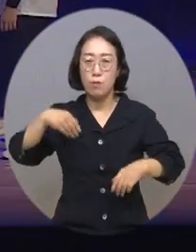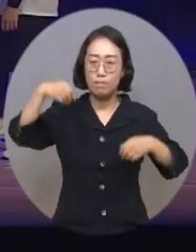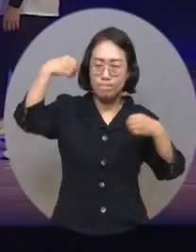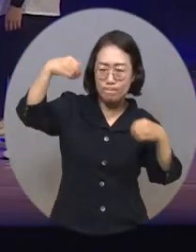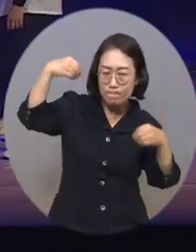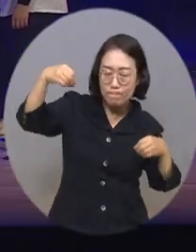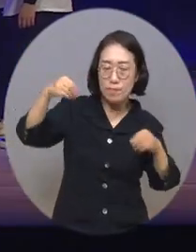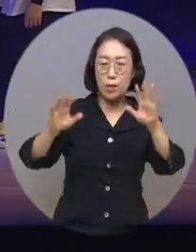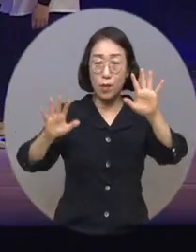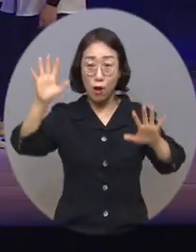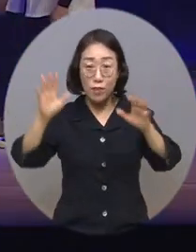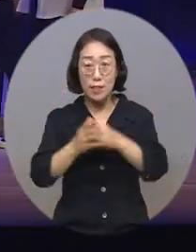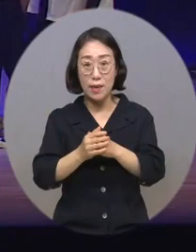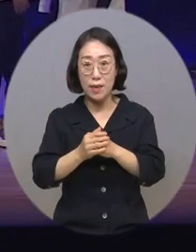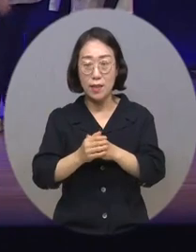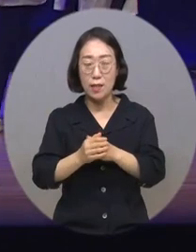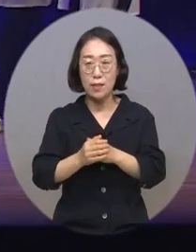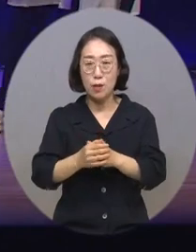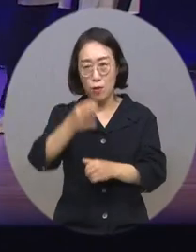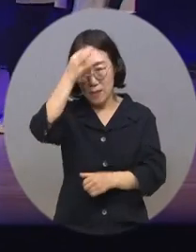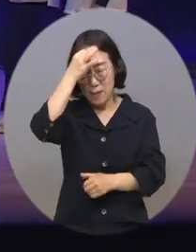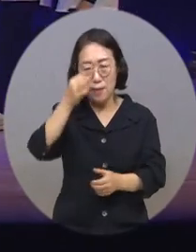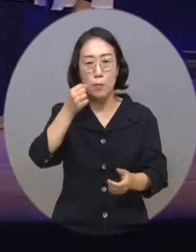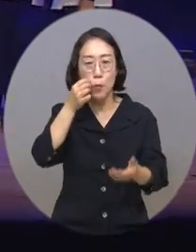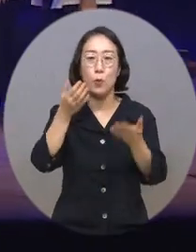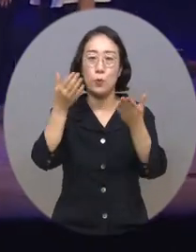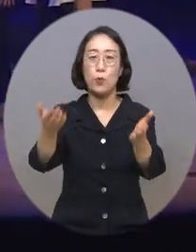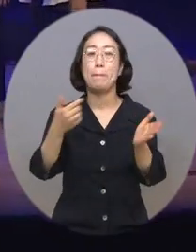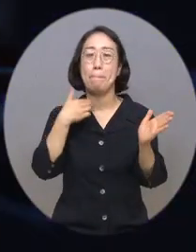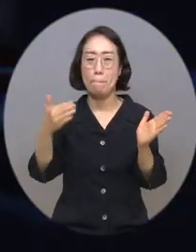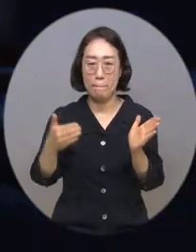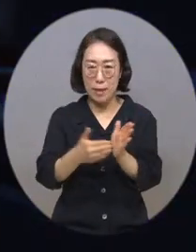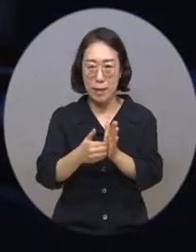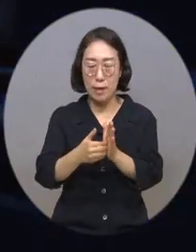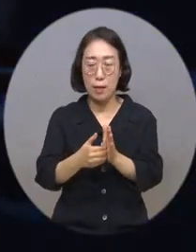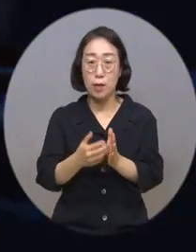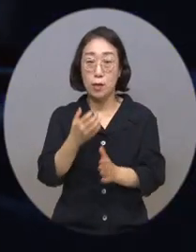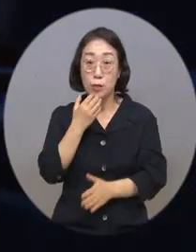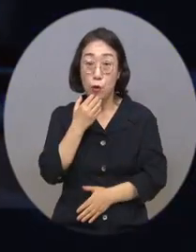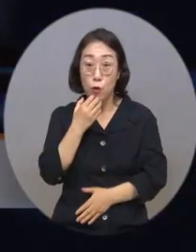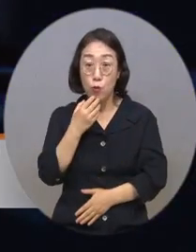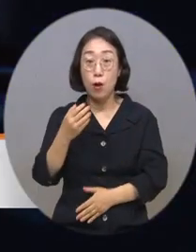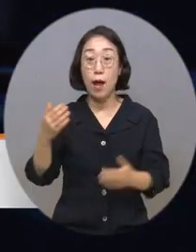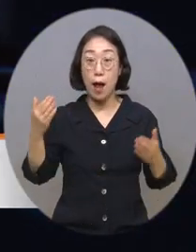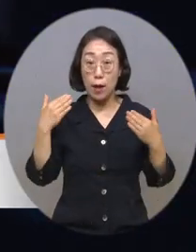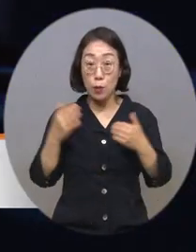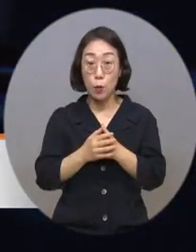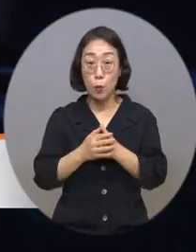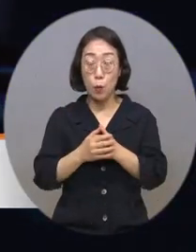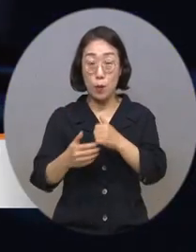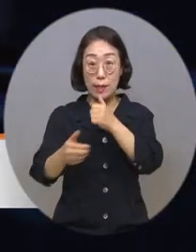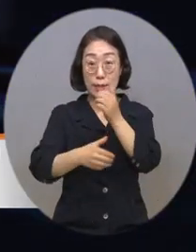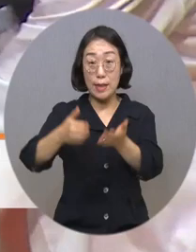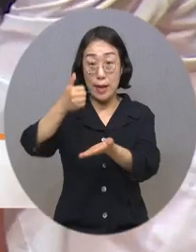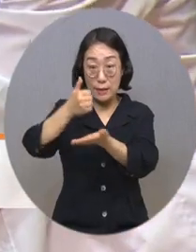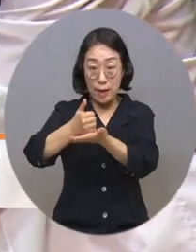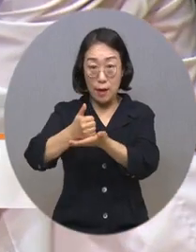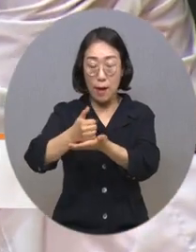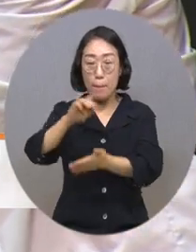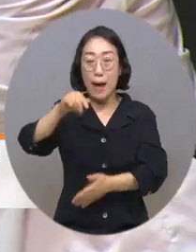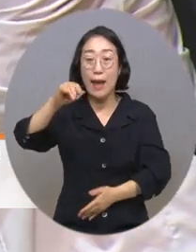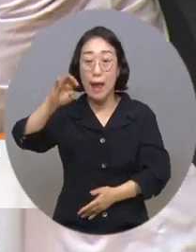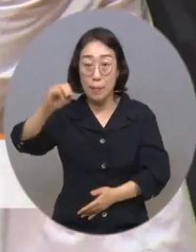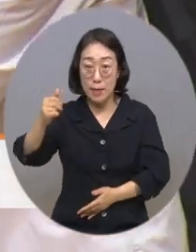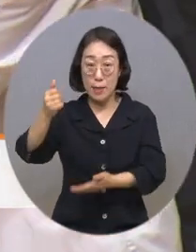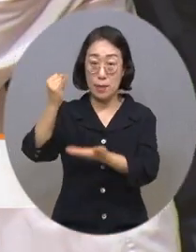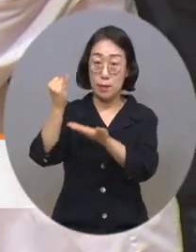종합 엔터테이너로서의 역량을 선보였습니다. 이날 서울 미래음 대안학교 이사장을 맡고 있는 박혜미 씨는